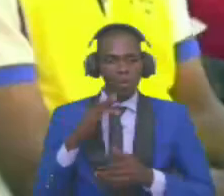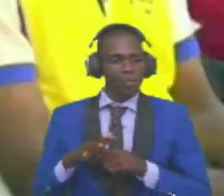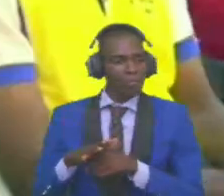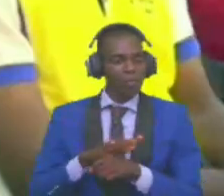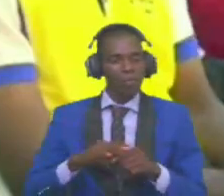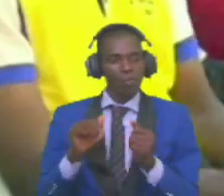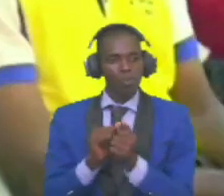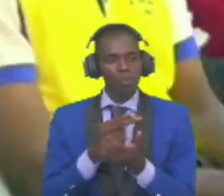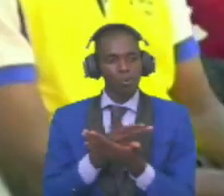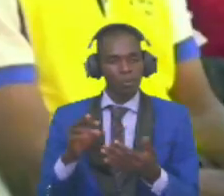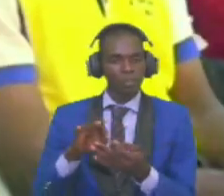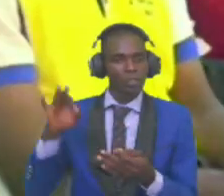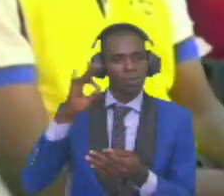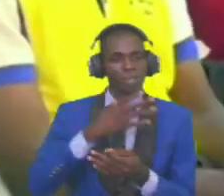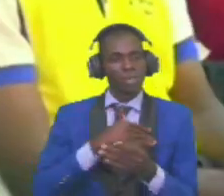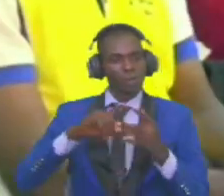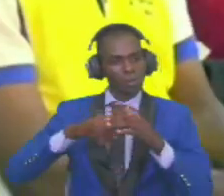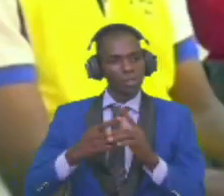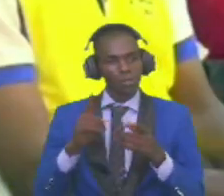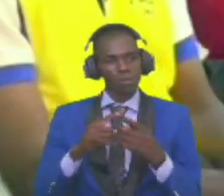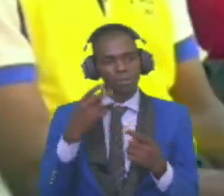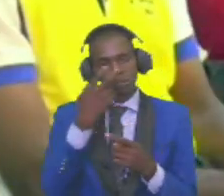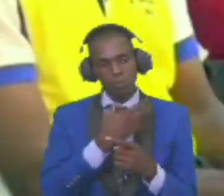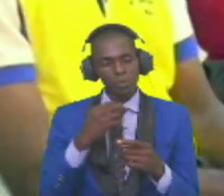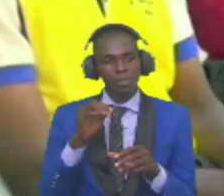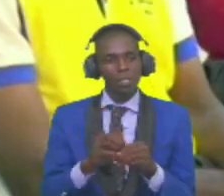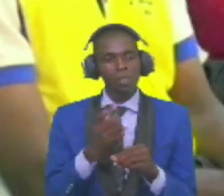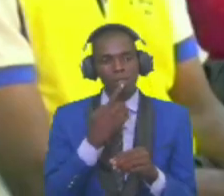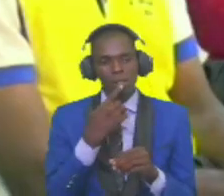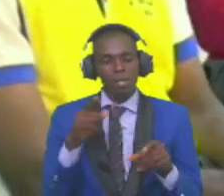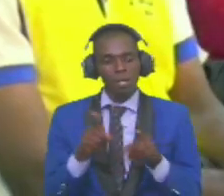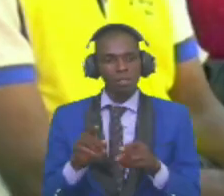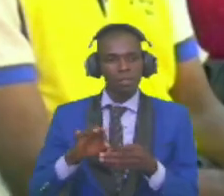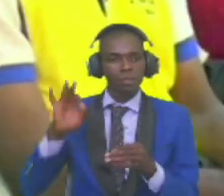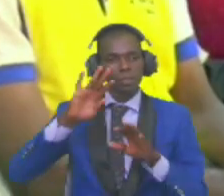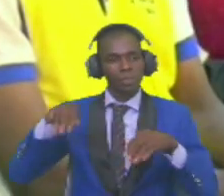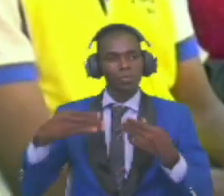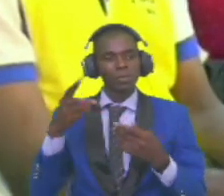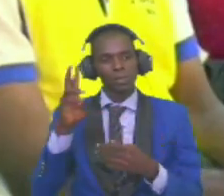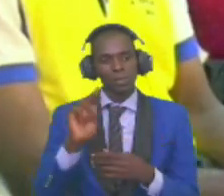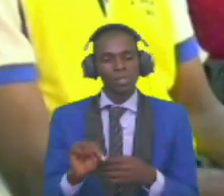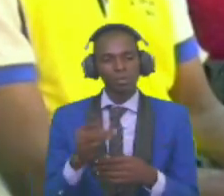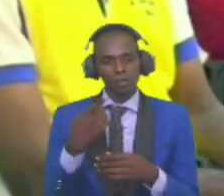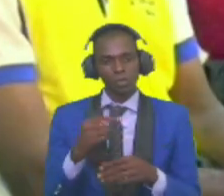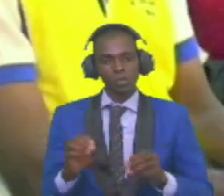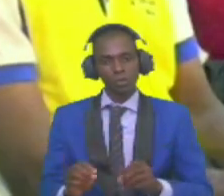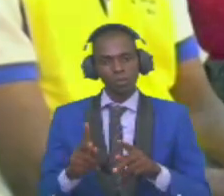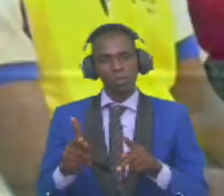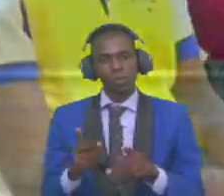rempli du site explique comment diable palais un lad selon que l'esprit de leur donner deux s'exprimaient